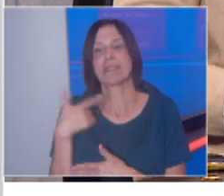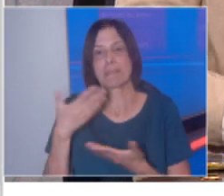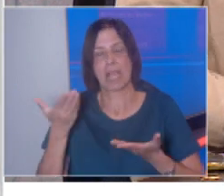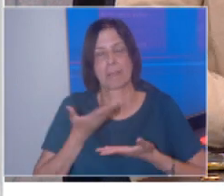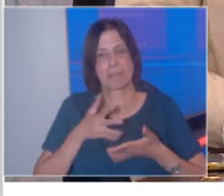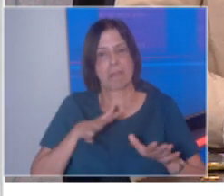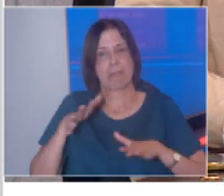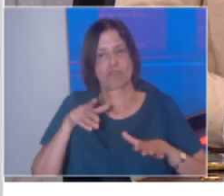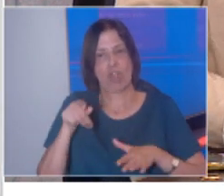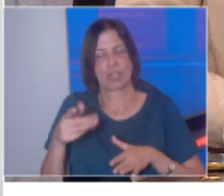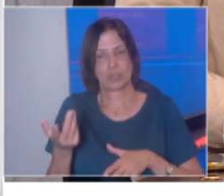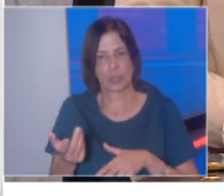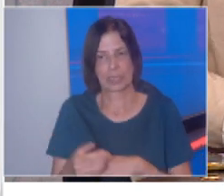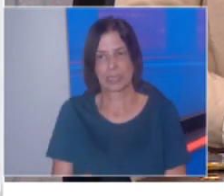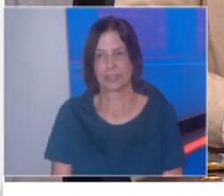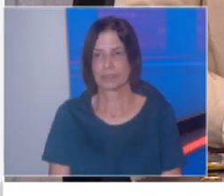הזו?